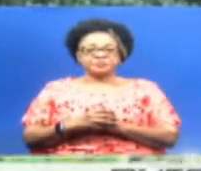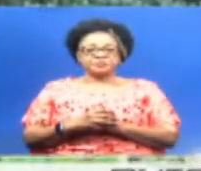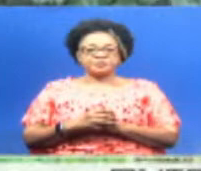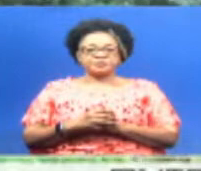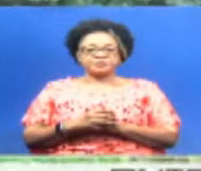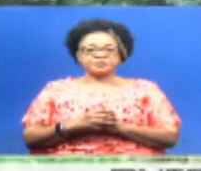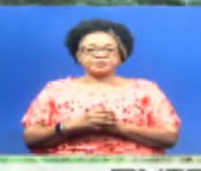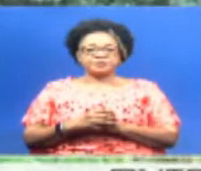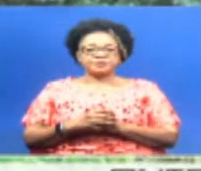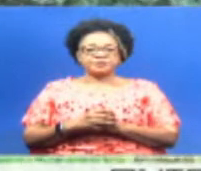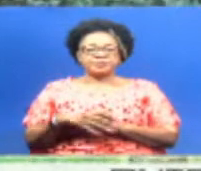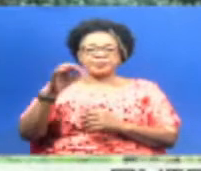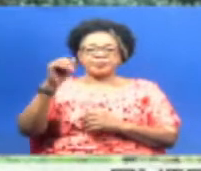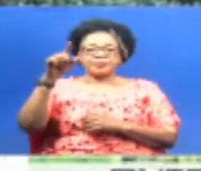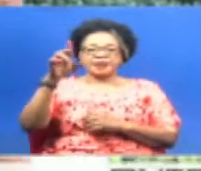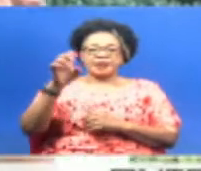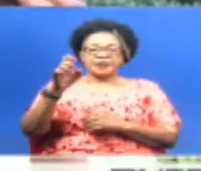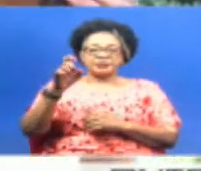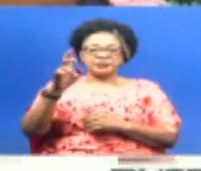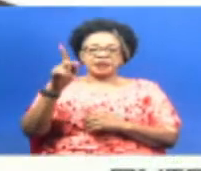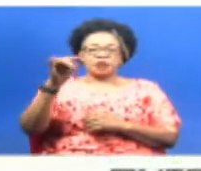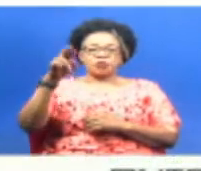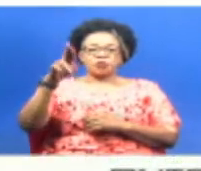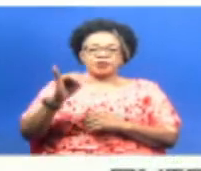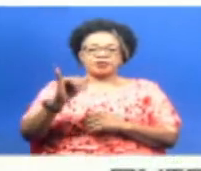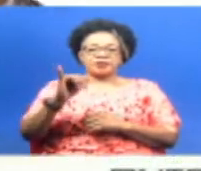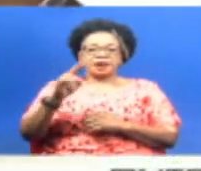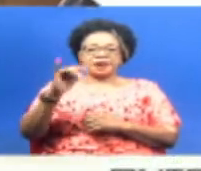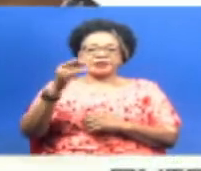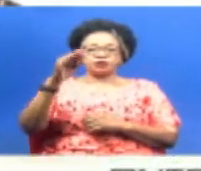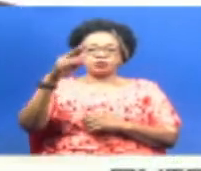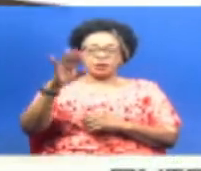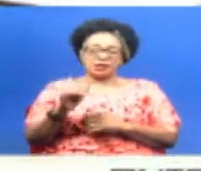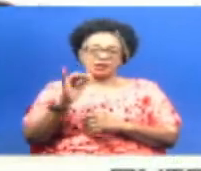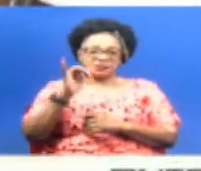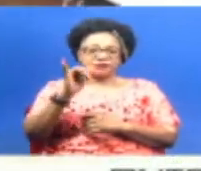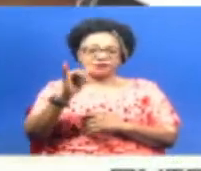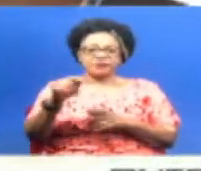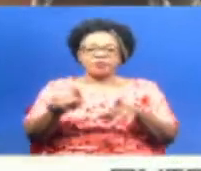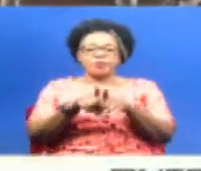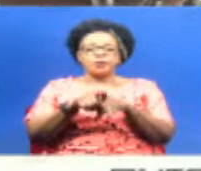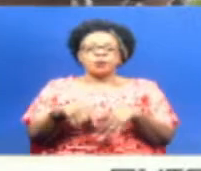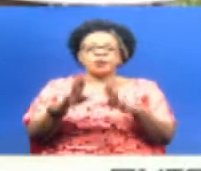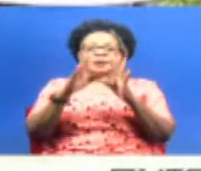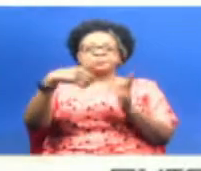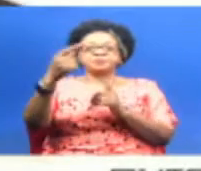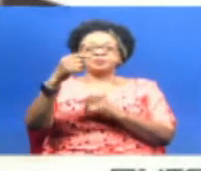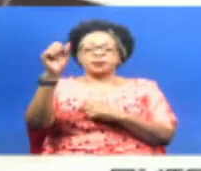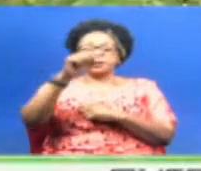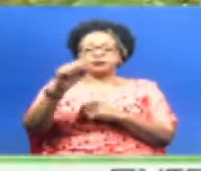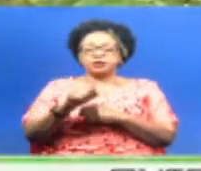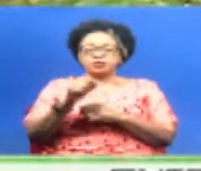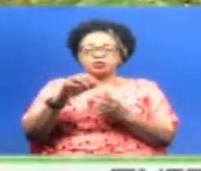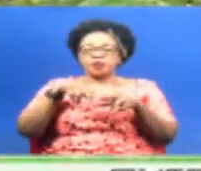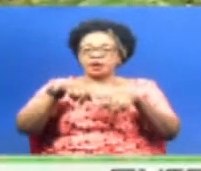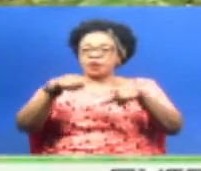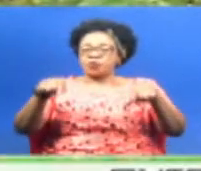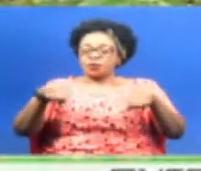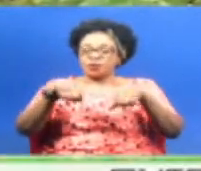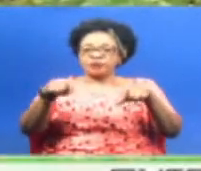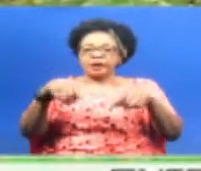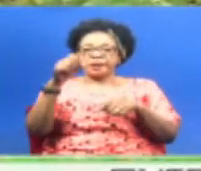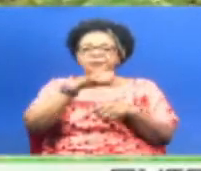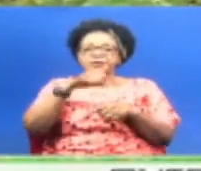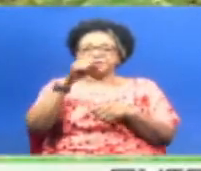Tunakutana na Alex Kirui almaarufu kama Kechua akiwa njiani akielekea studioni kurekodi wimbo. Kiago ni